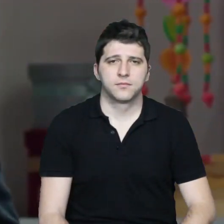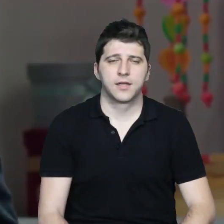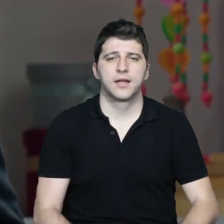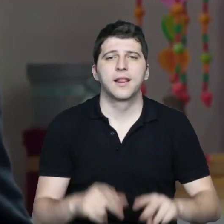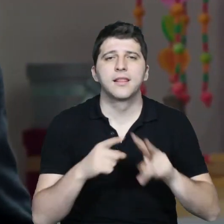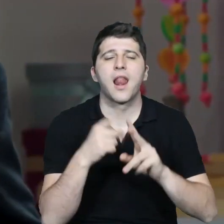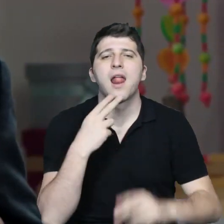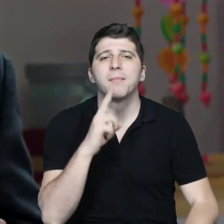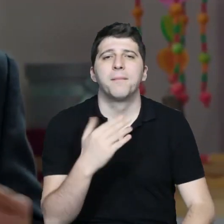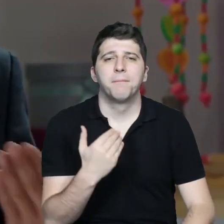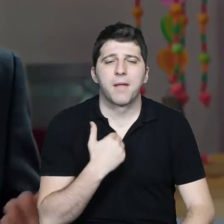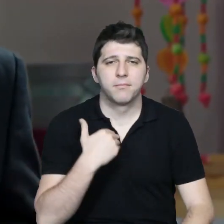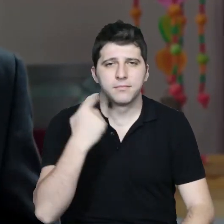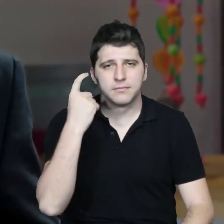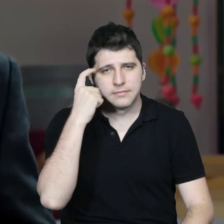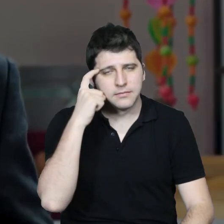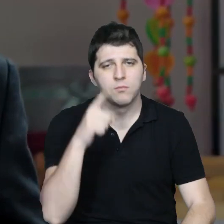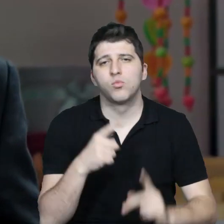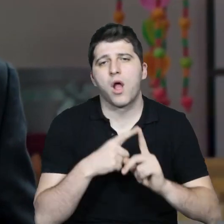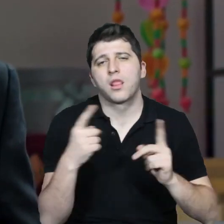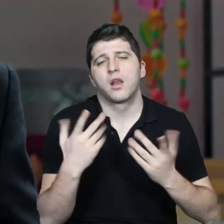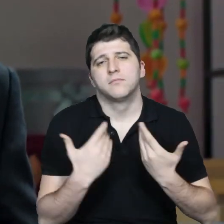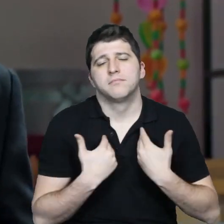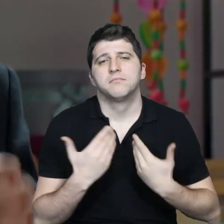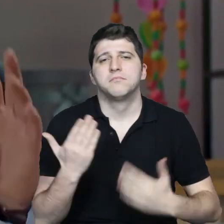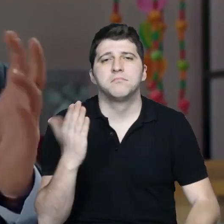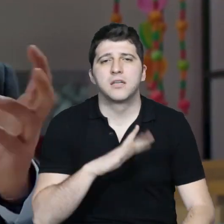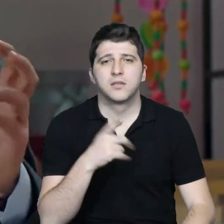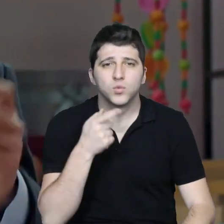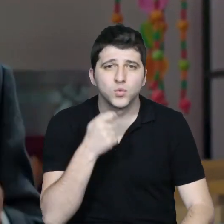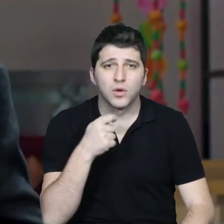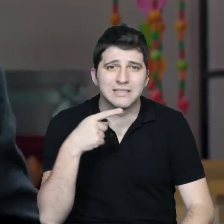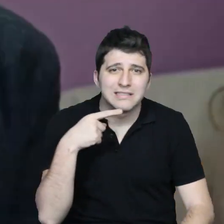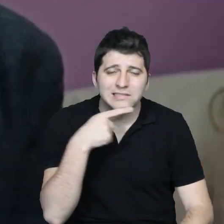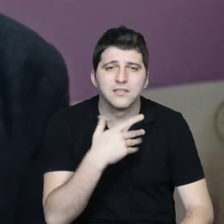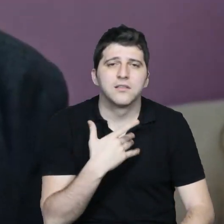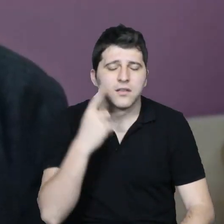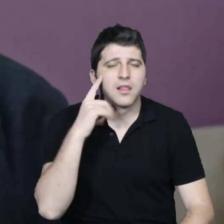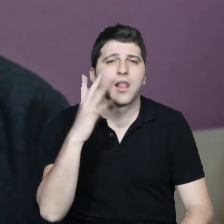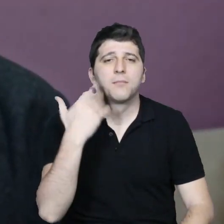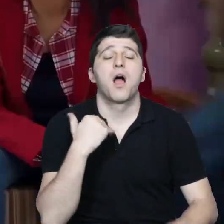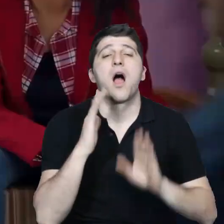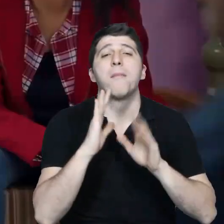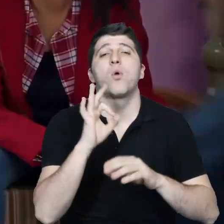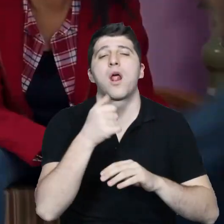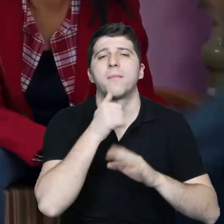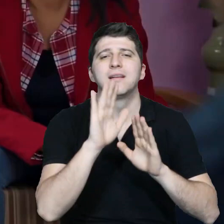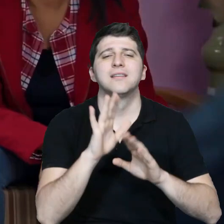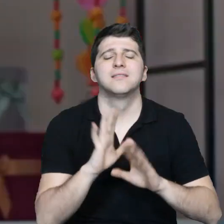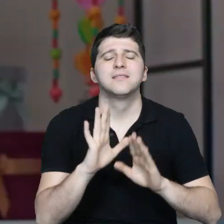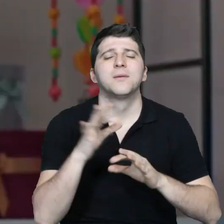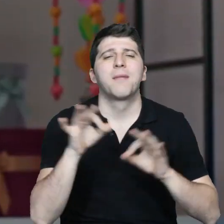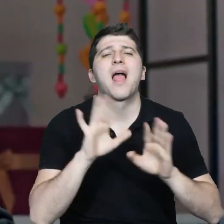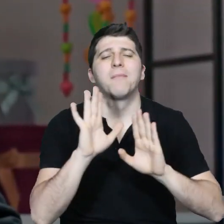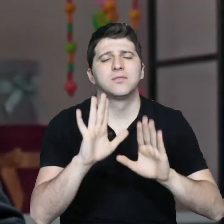Nalan ablacığım benim zihnim bu kadarına el veriyor. Biraz daha zorlarsam cozacağım. Aman Oral abi. Biraz daha